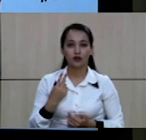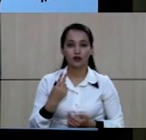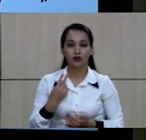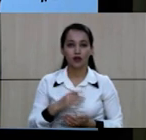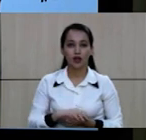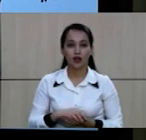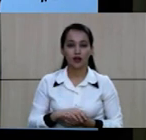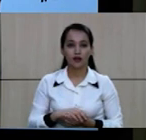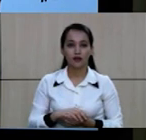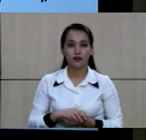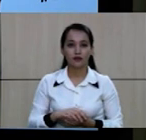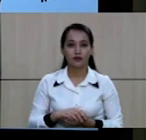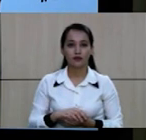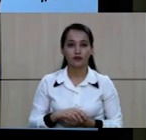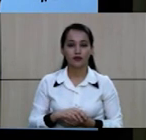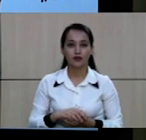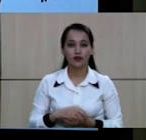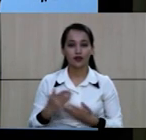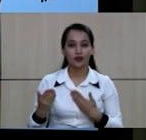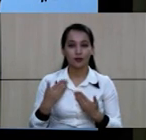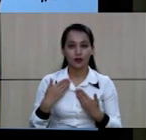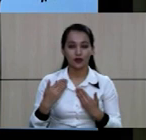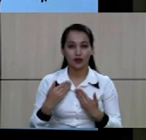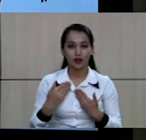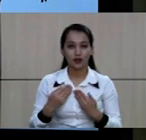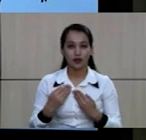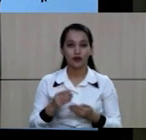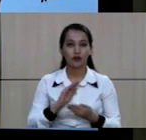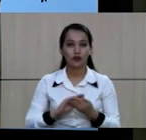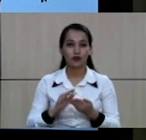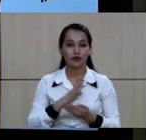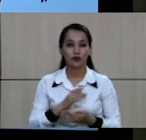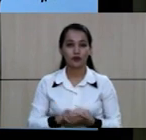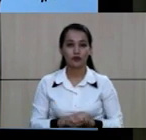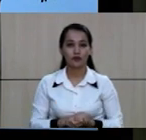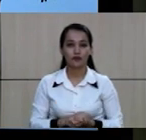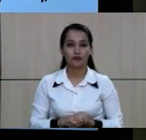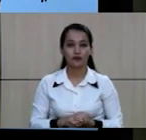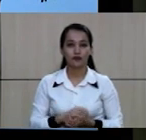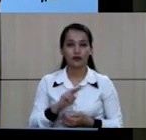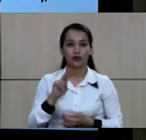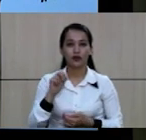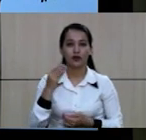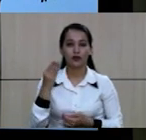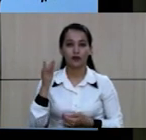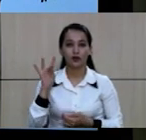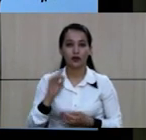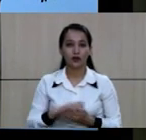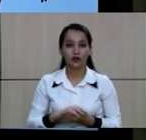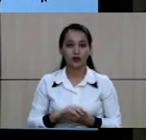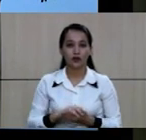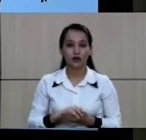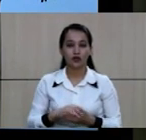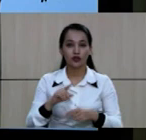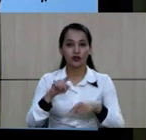voqeaga e'tibor qilingchi. Gulxani bizga nima demoqchi? Demak, Kashmir elida shunday bir tog' bor